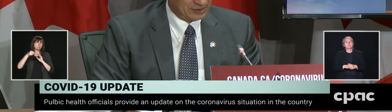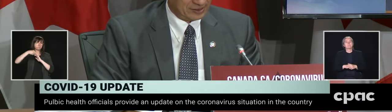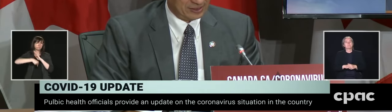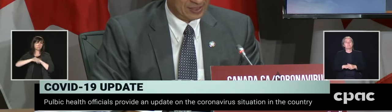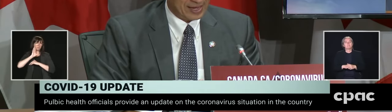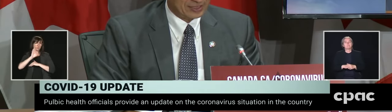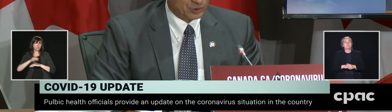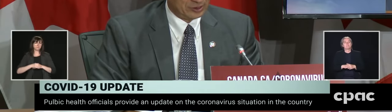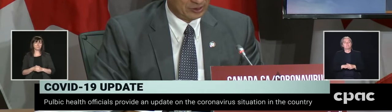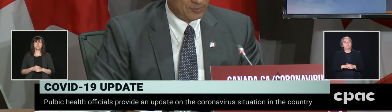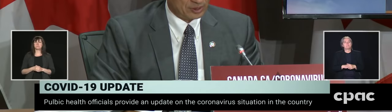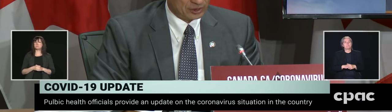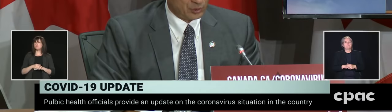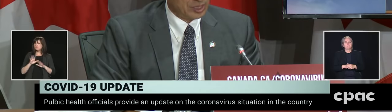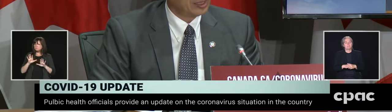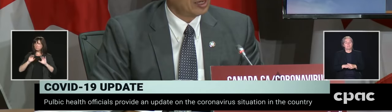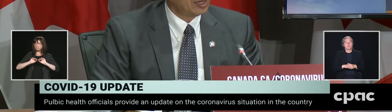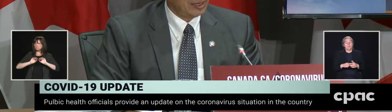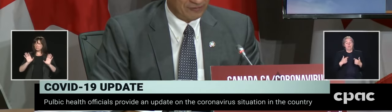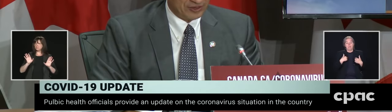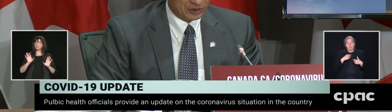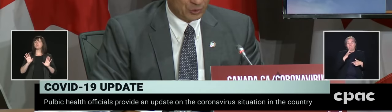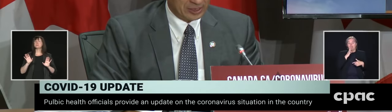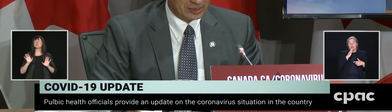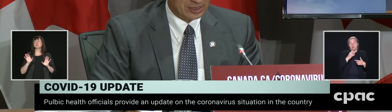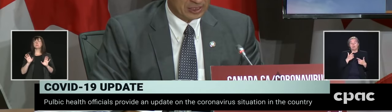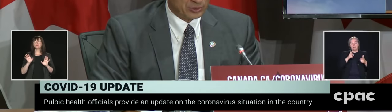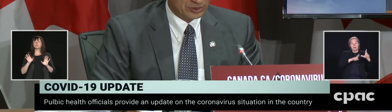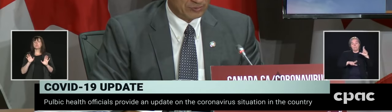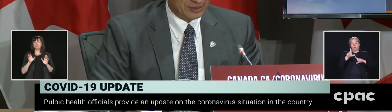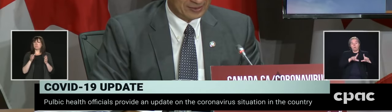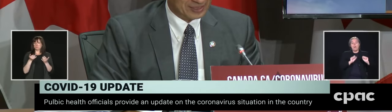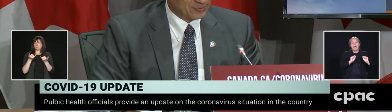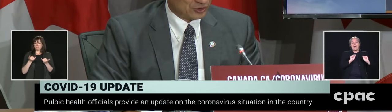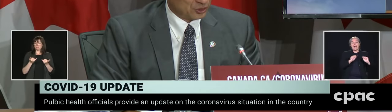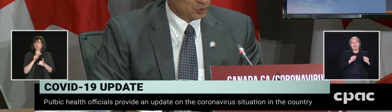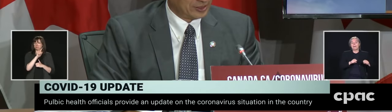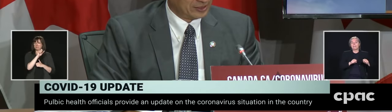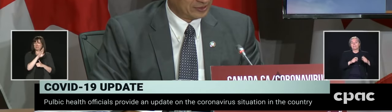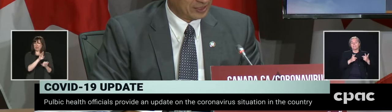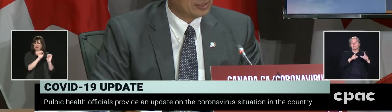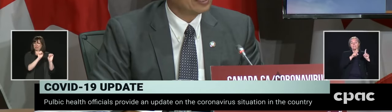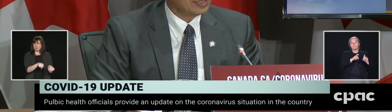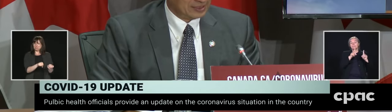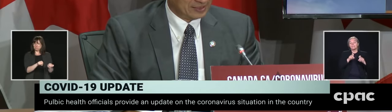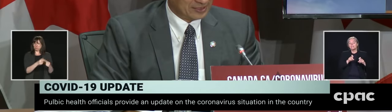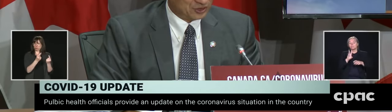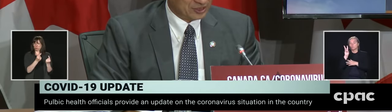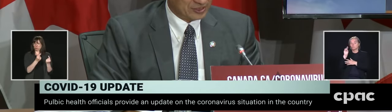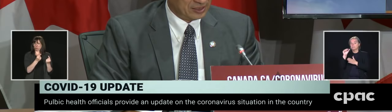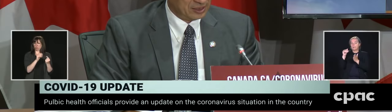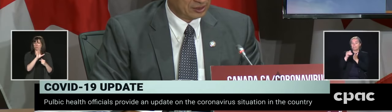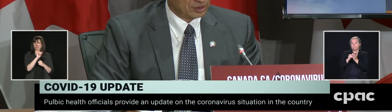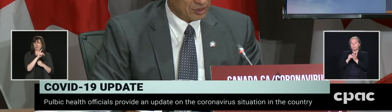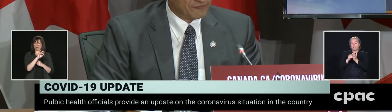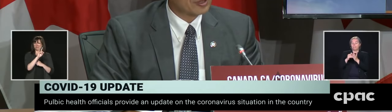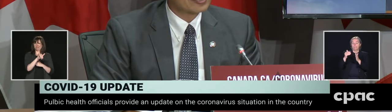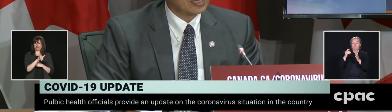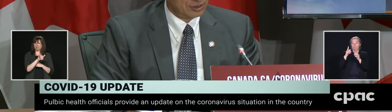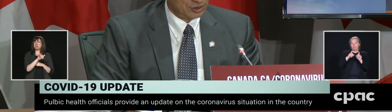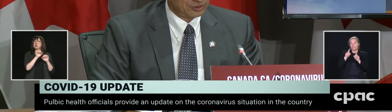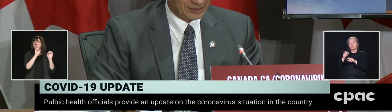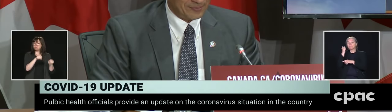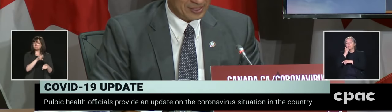la capacité actuelle des laboratoires à effectuer 60 000 tests par jour au Canada, il s'agissait de